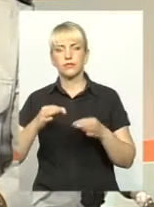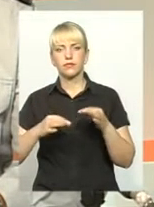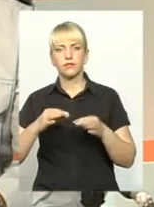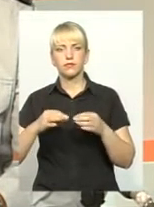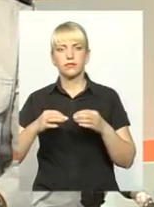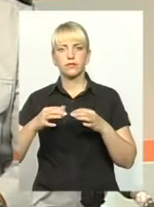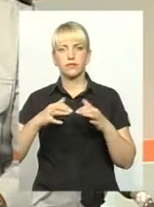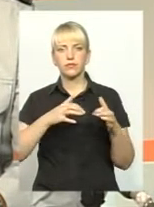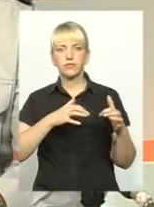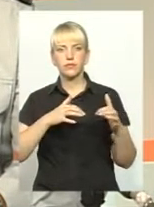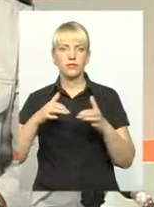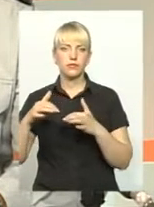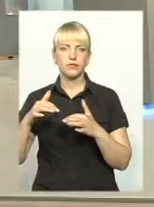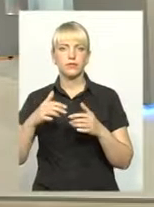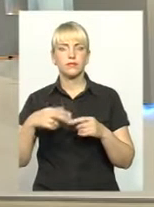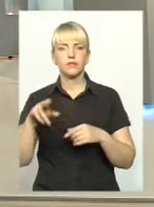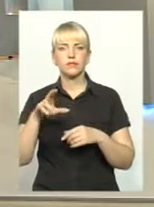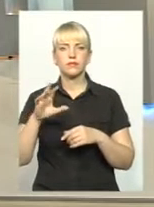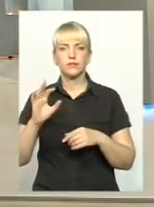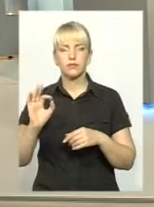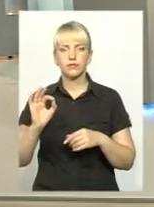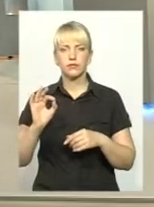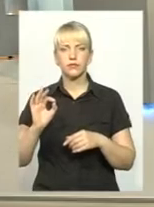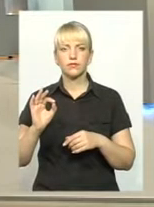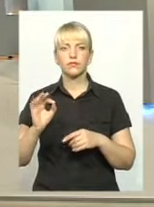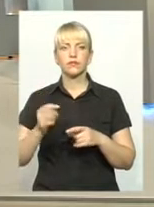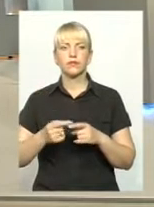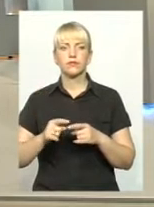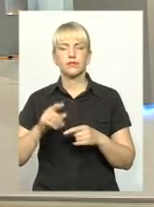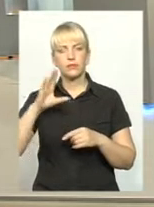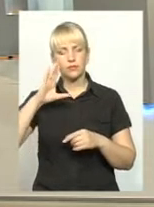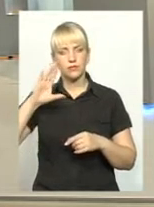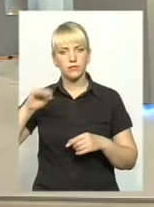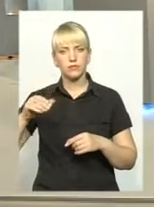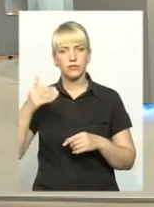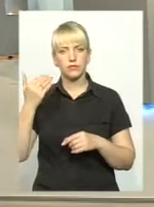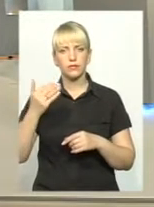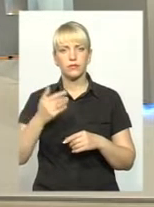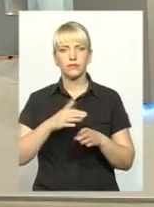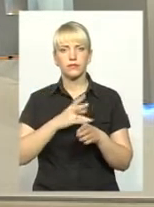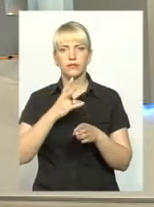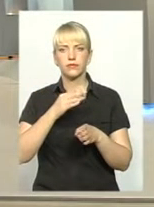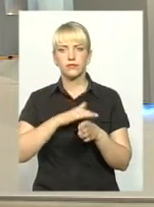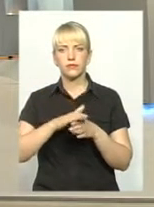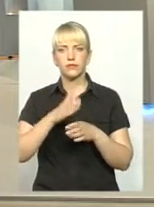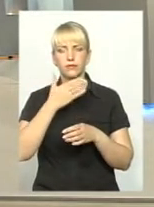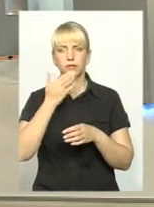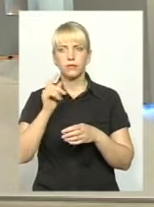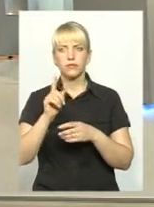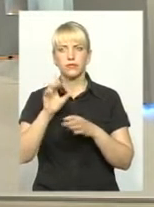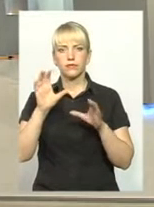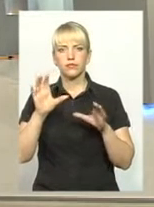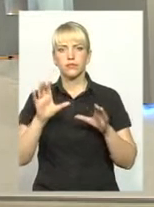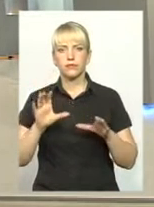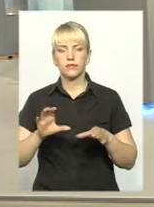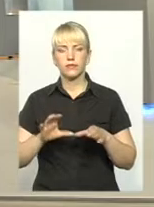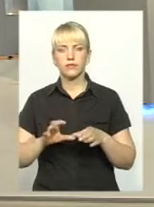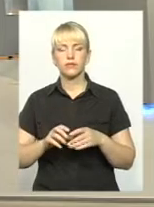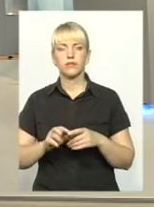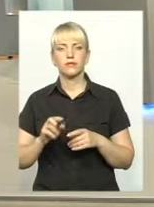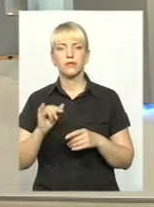щодо забудовниками, щодо ігнорування ними норм закону про регулювання містобудівельної діяльності.